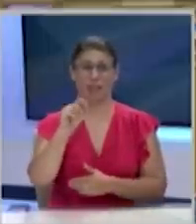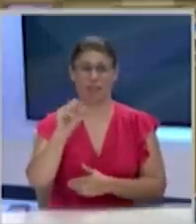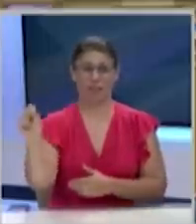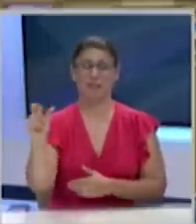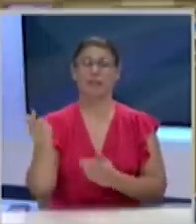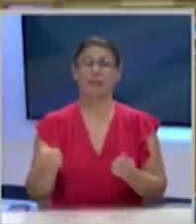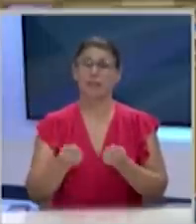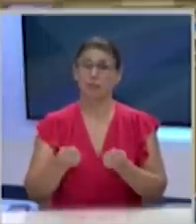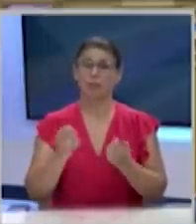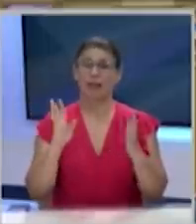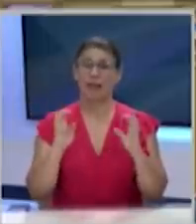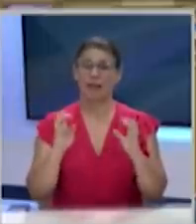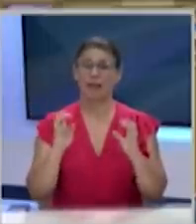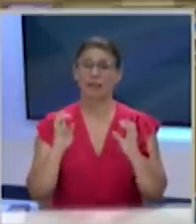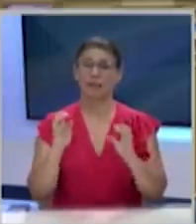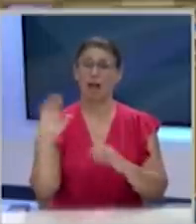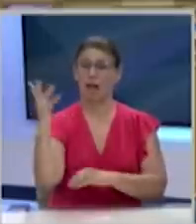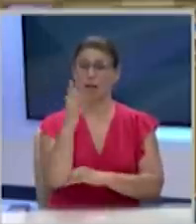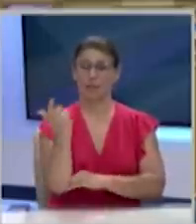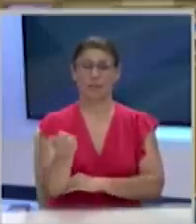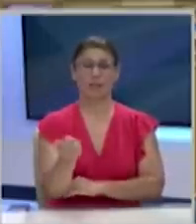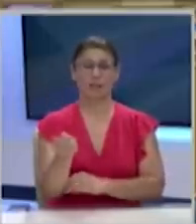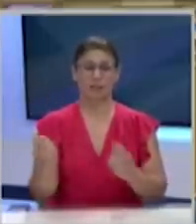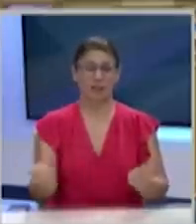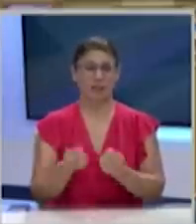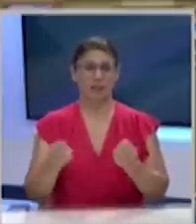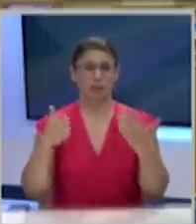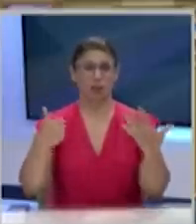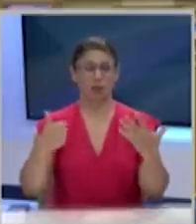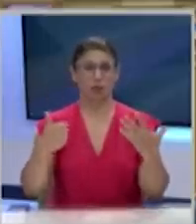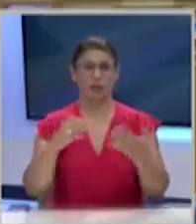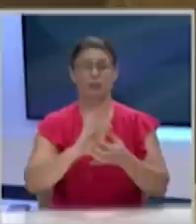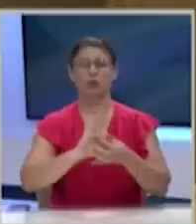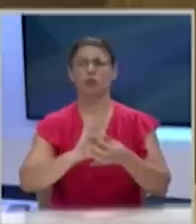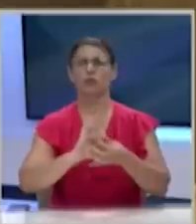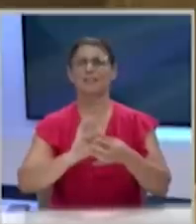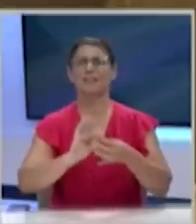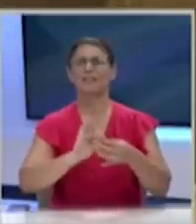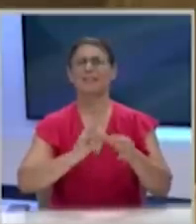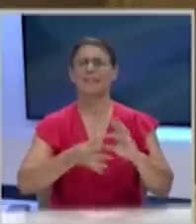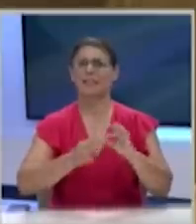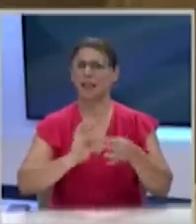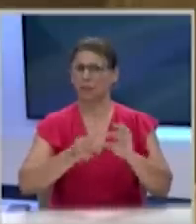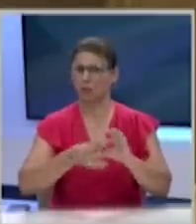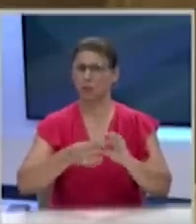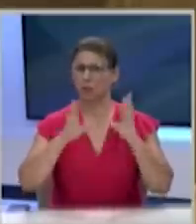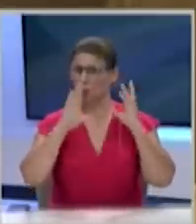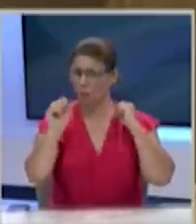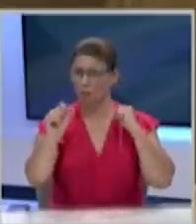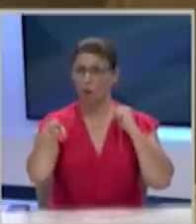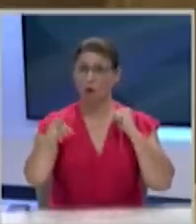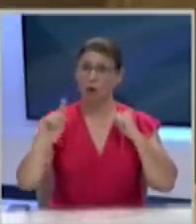χρησιμοποιήθηκαν 90 δασεργάτες των 6 δασικών συντατερισμών του νομού. Και ενώ από